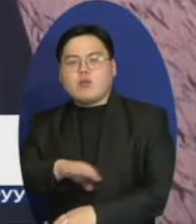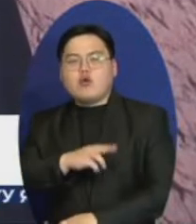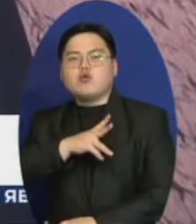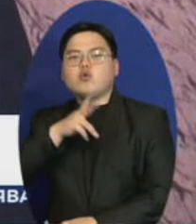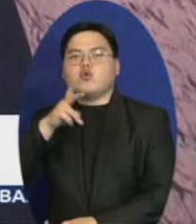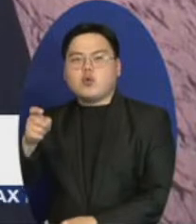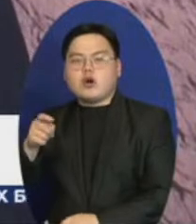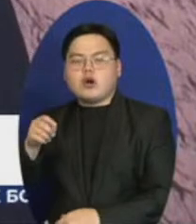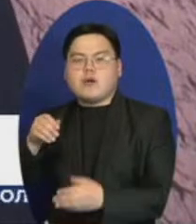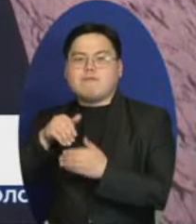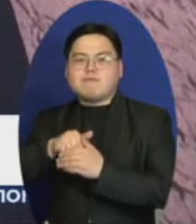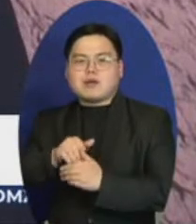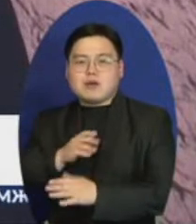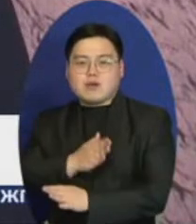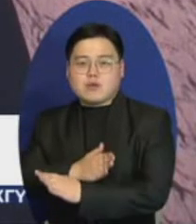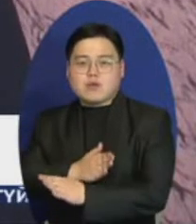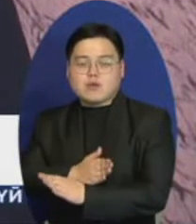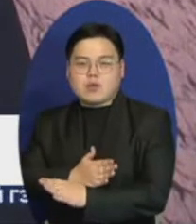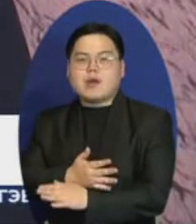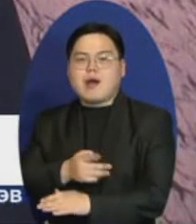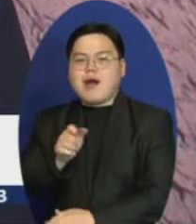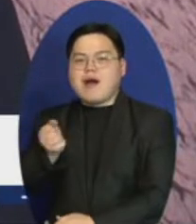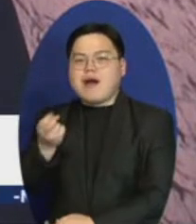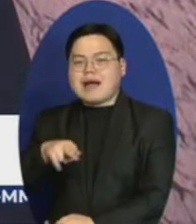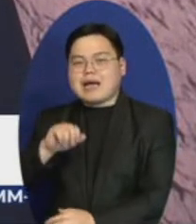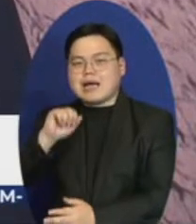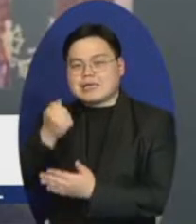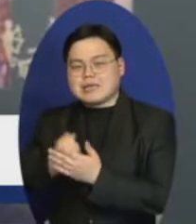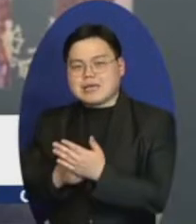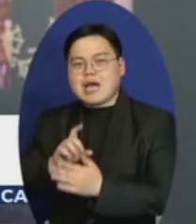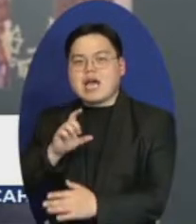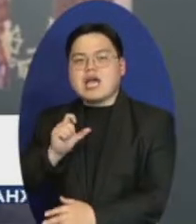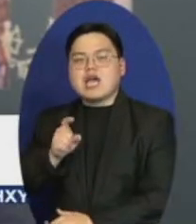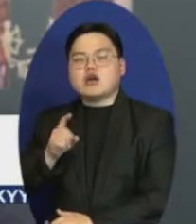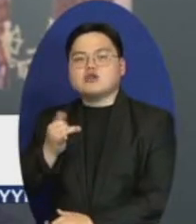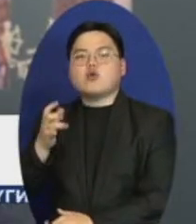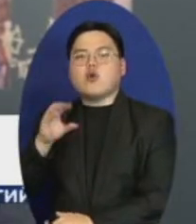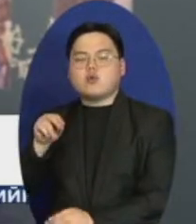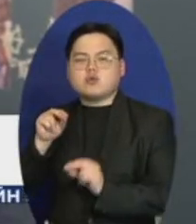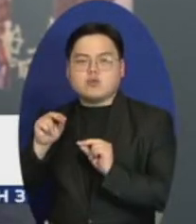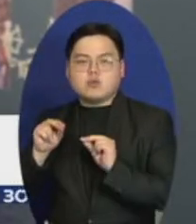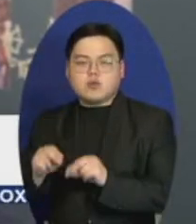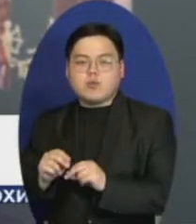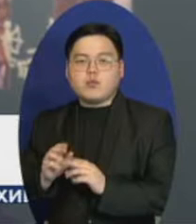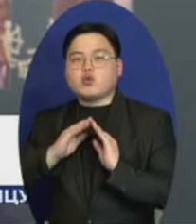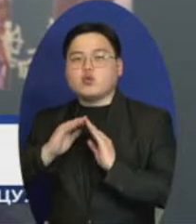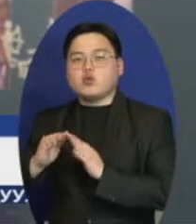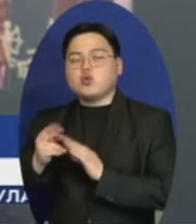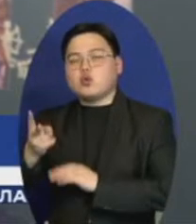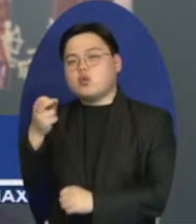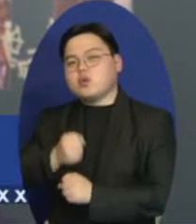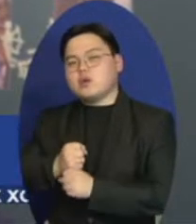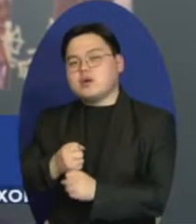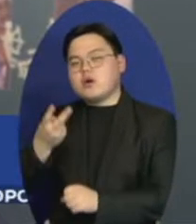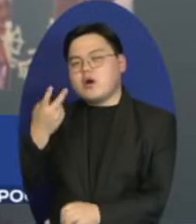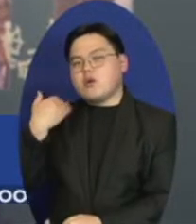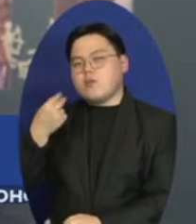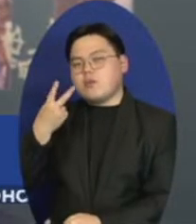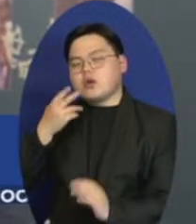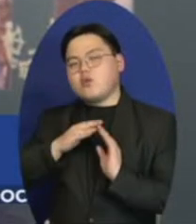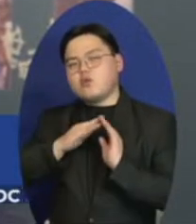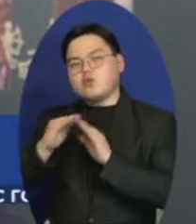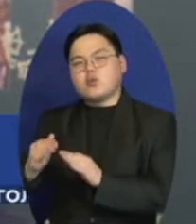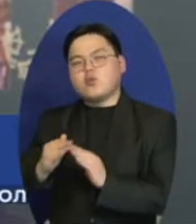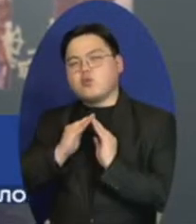зураг бол одоо хадан дээр сийлсэн бас сурулж юм аа. Нүүдэлчин ахвай маань тухайн одоо цаг үед нүүж нүүдэлжилж